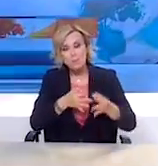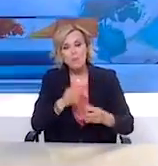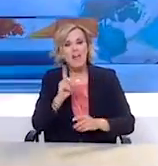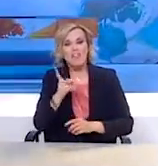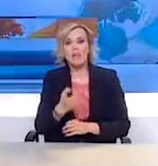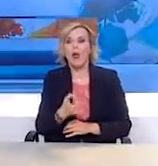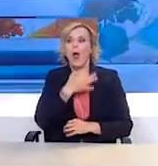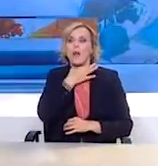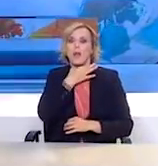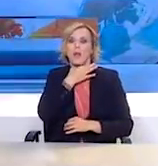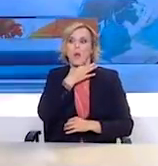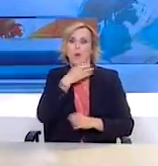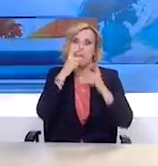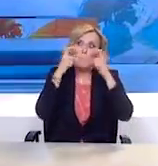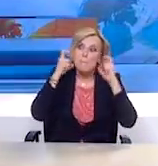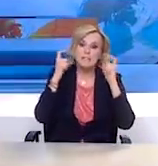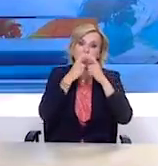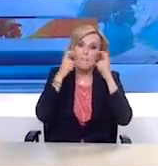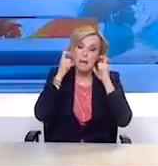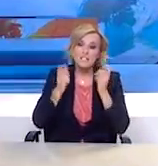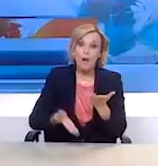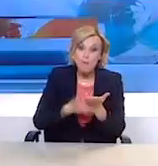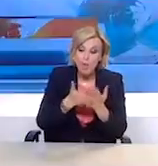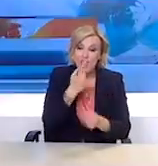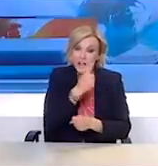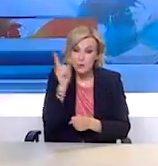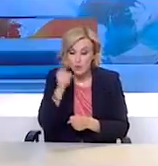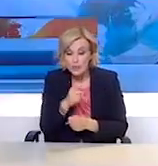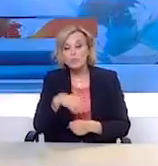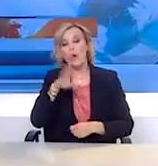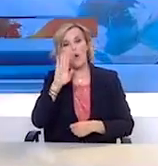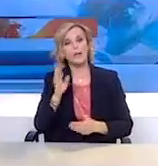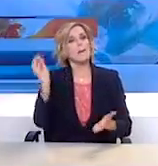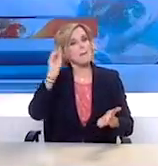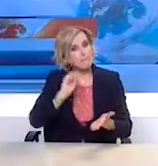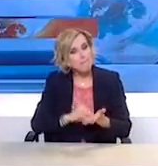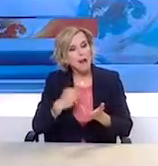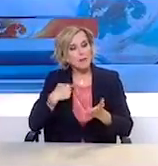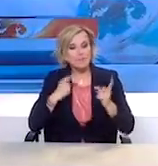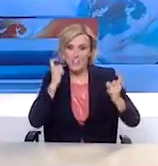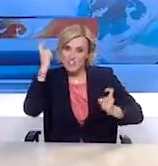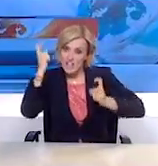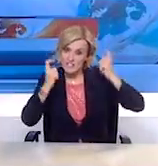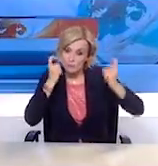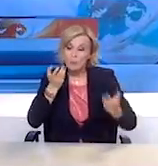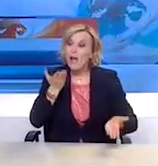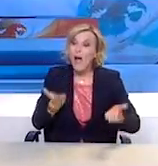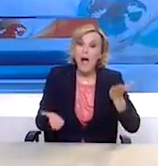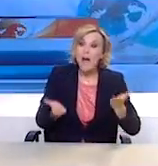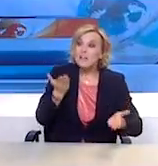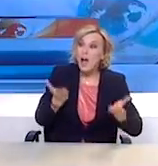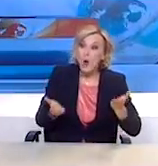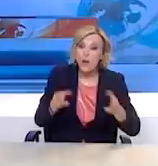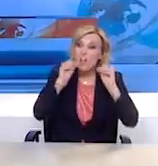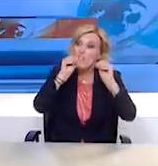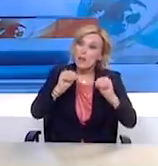προφύλαξης, θα επανατοποθετηθούμε και για τη χρήση μάσκας από το γενικό πληθυσμό, εάν αυτό κριθεί απαραίτητο, σύμφωνα με τα επιδημιολογικά